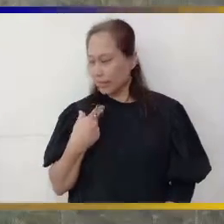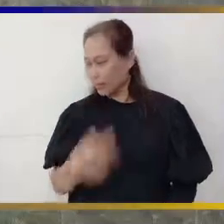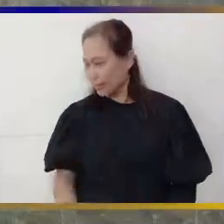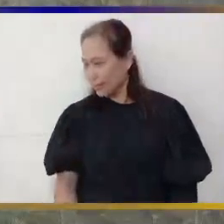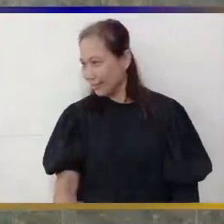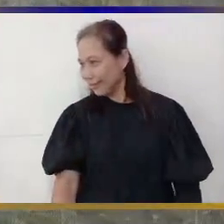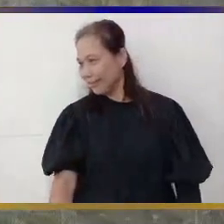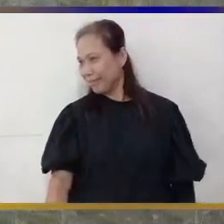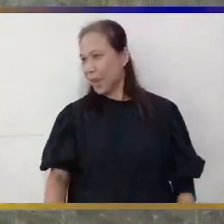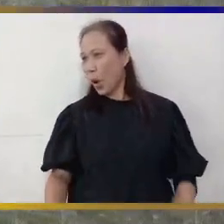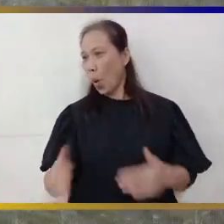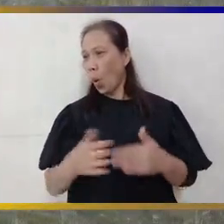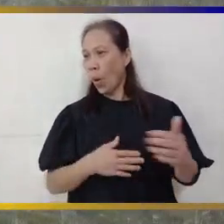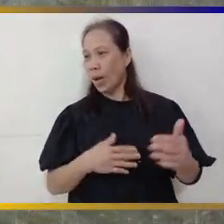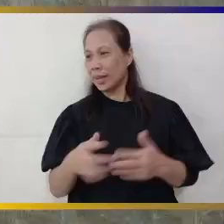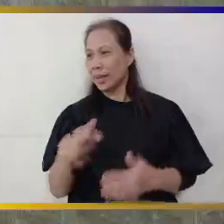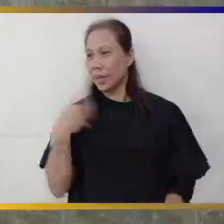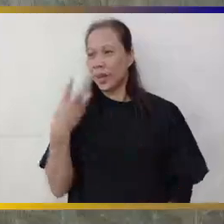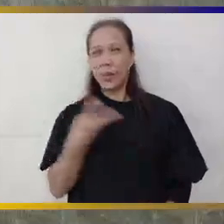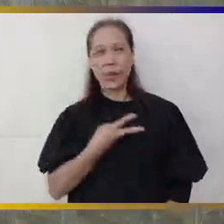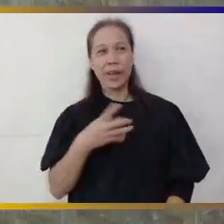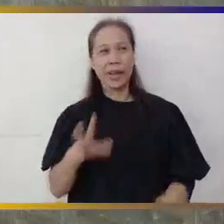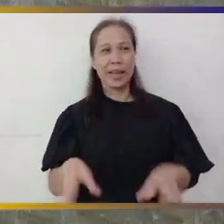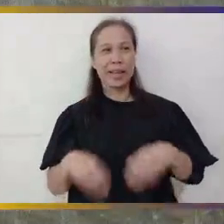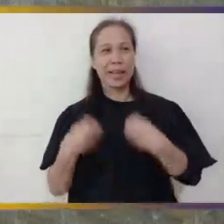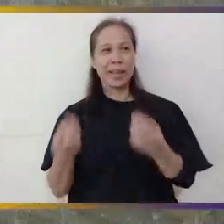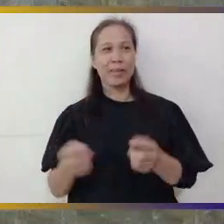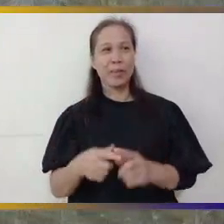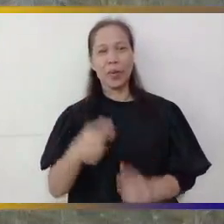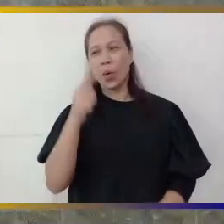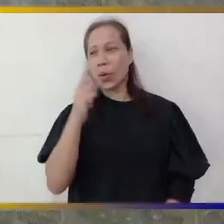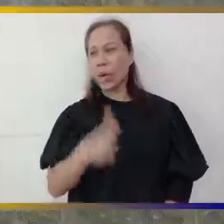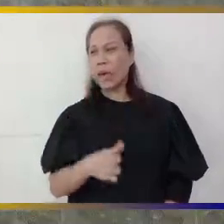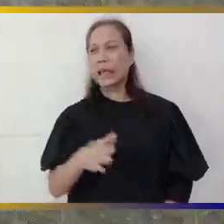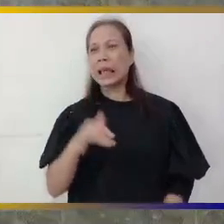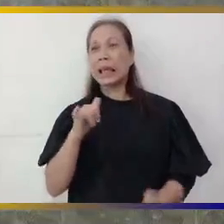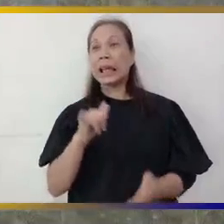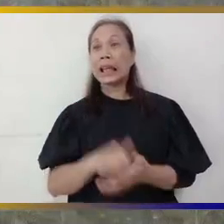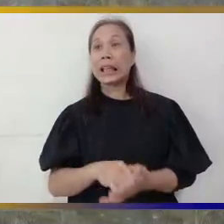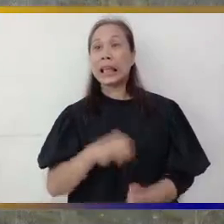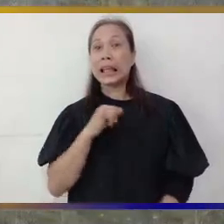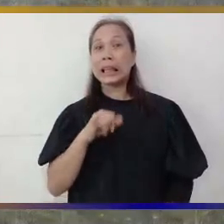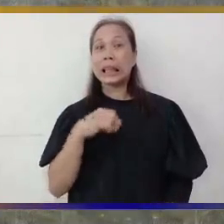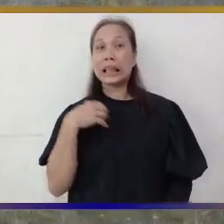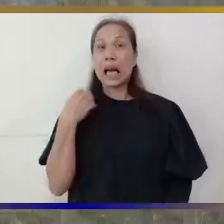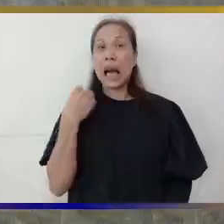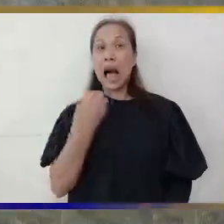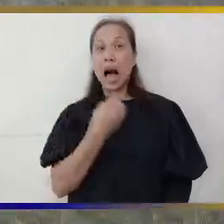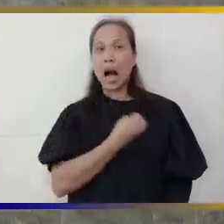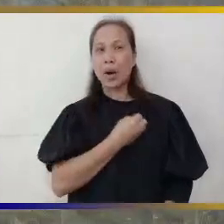Panginoon kapatid yun ang credit natin sa Panginoon